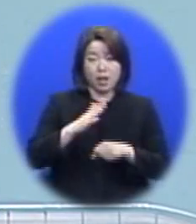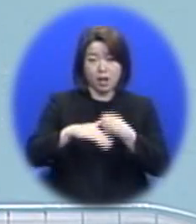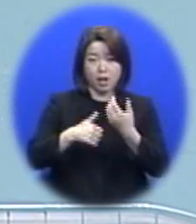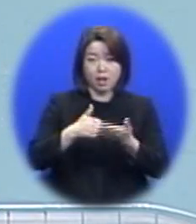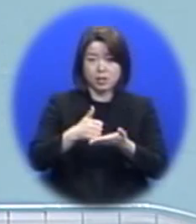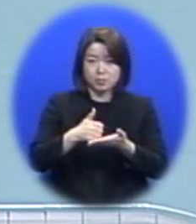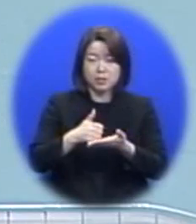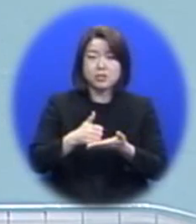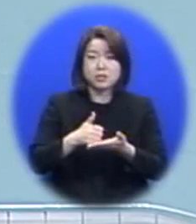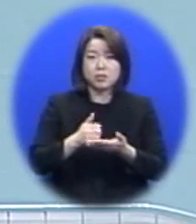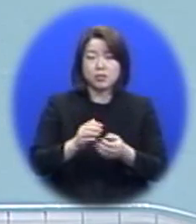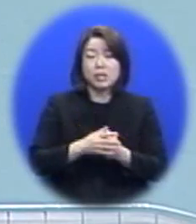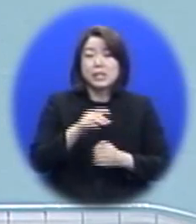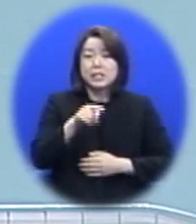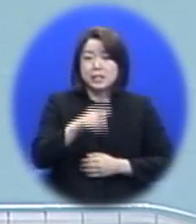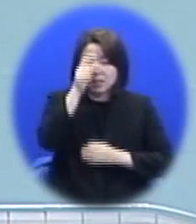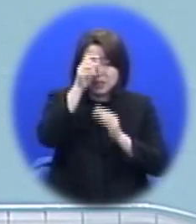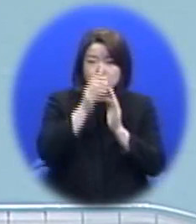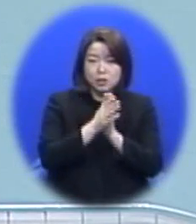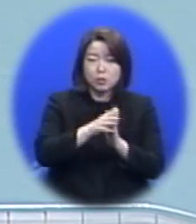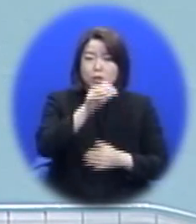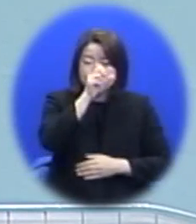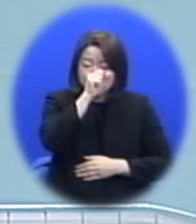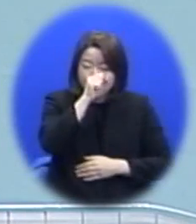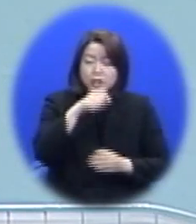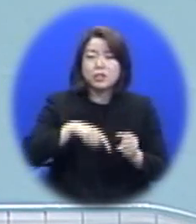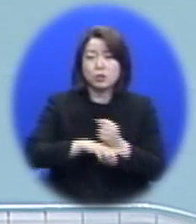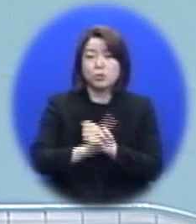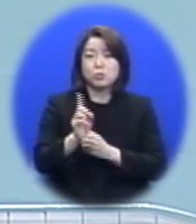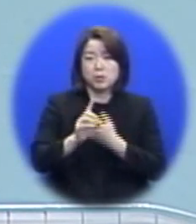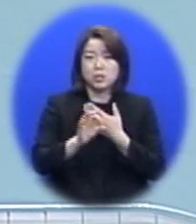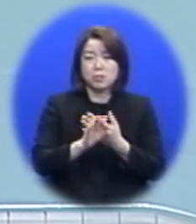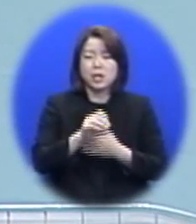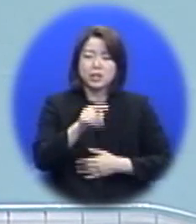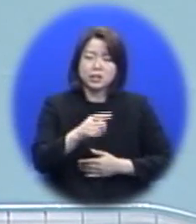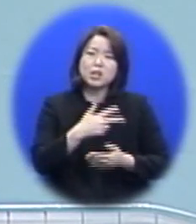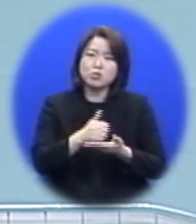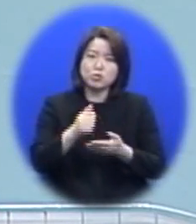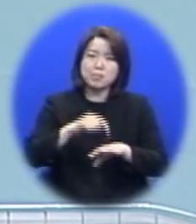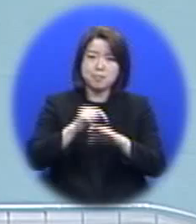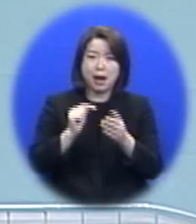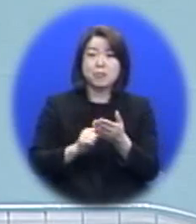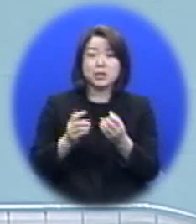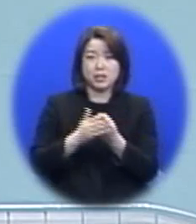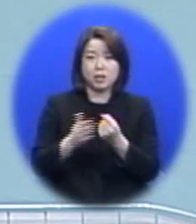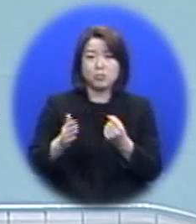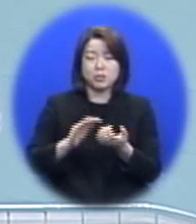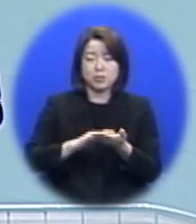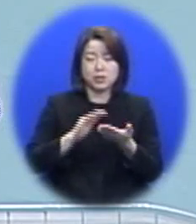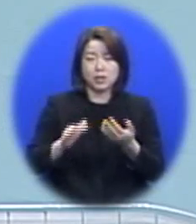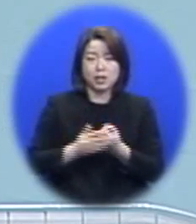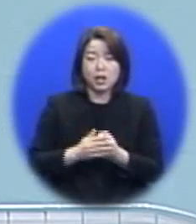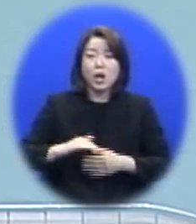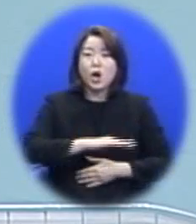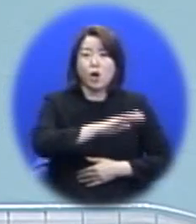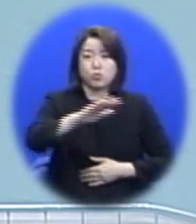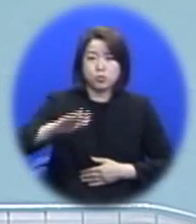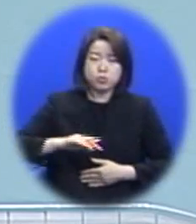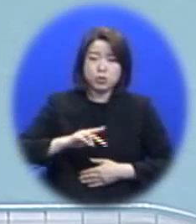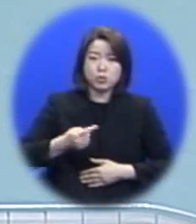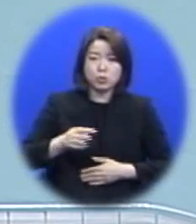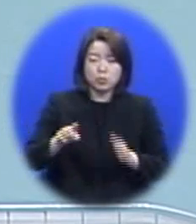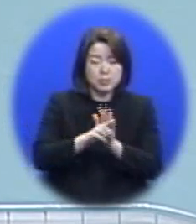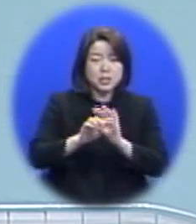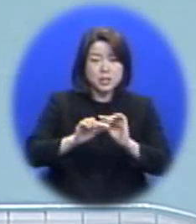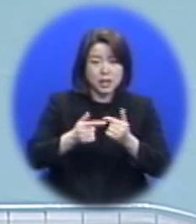하나님께서 이 기도를 좋아하시는 이유는 그게 주님의 마음이니까 그렇습니다. 우리도 불신